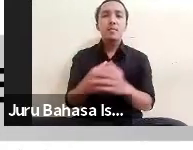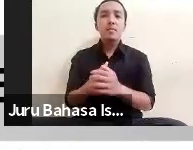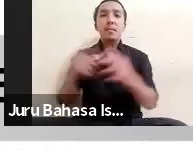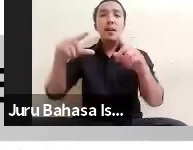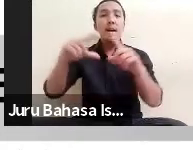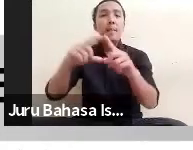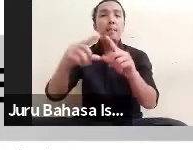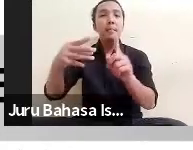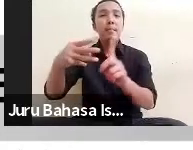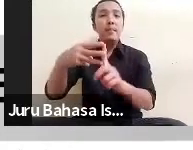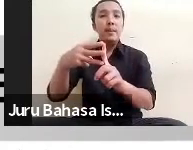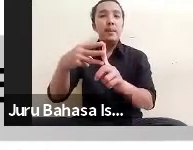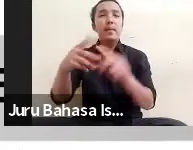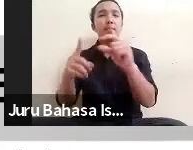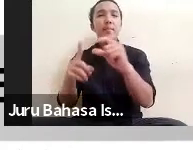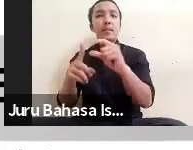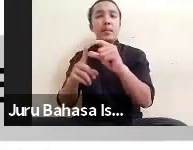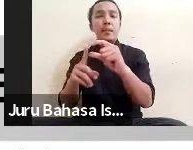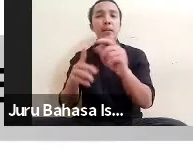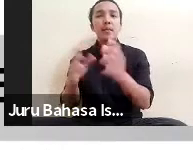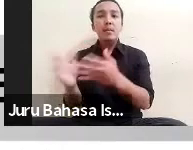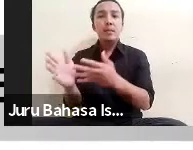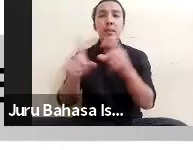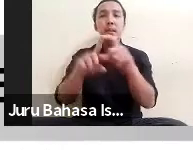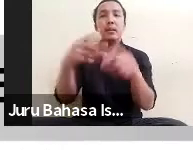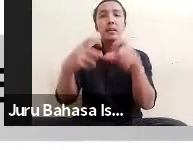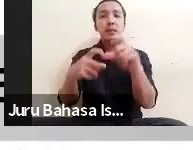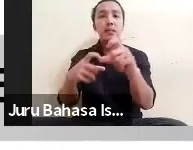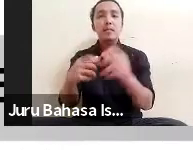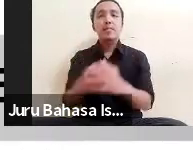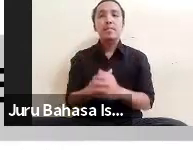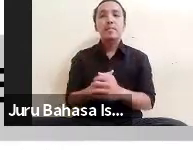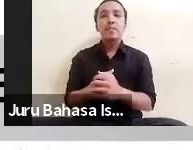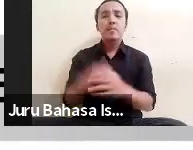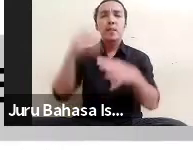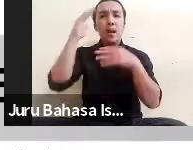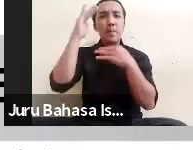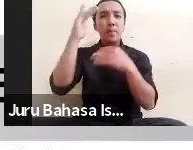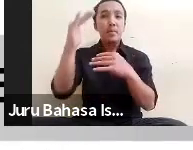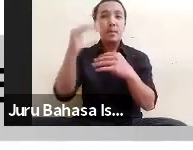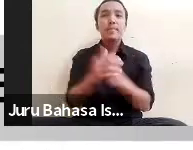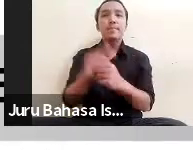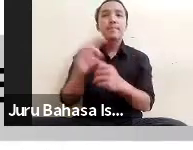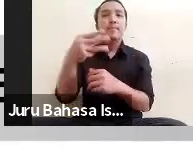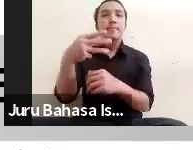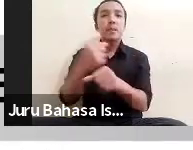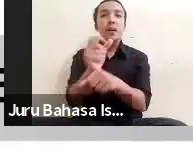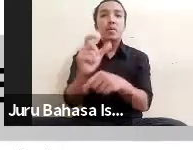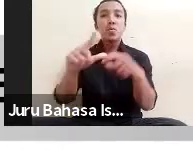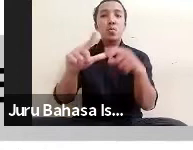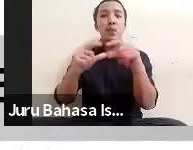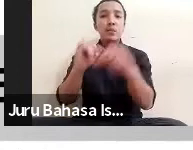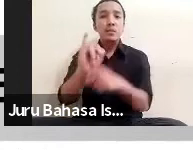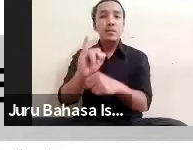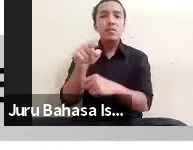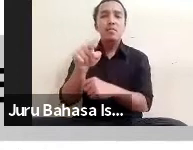APBDES misalnya, atau RPJMDES, ini juga termasuk regulasi. Nah, harapannya di regulasi-regulasi itu difabilitas